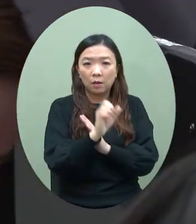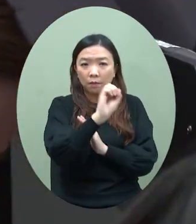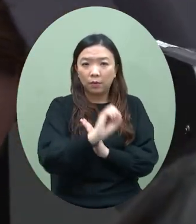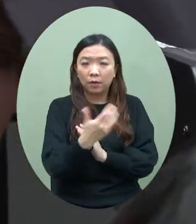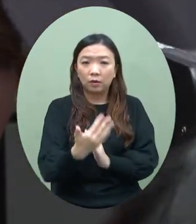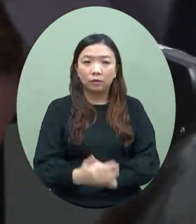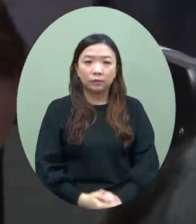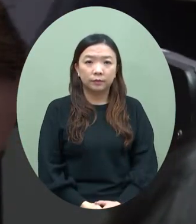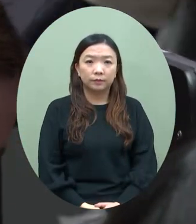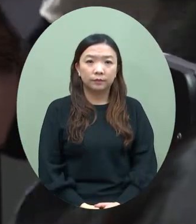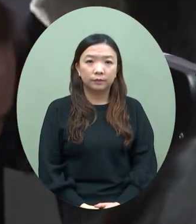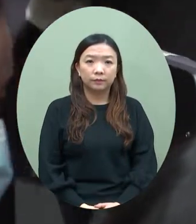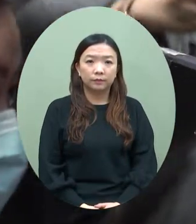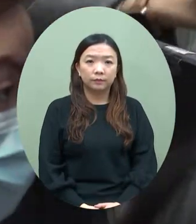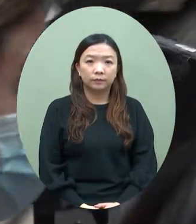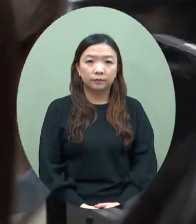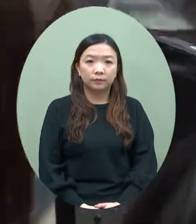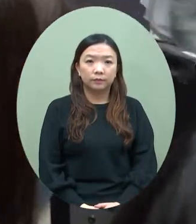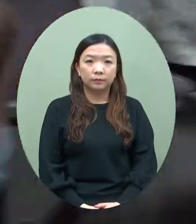咧？唔該。